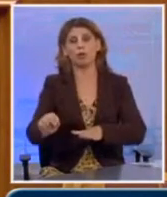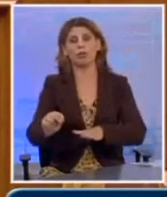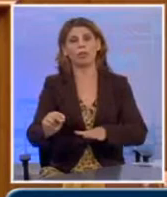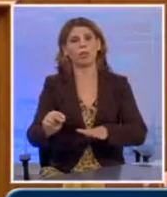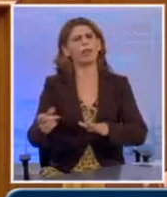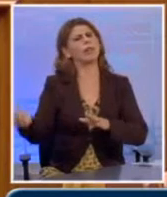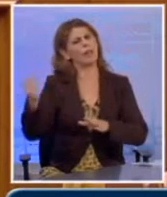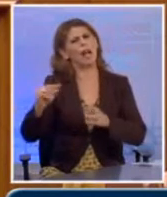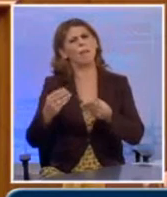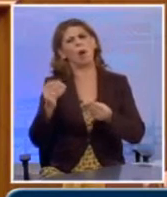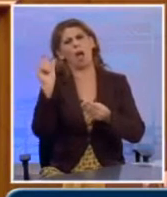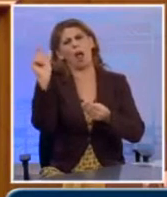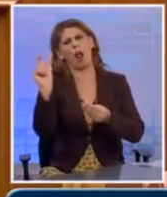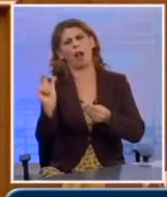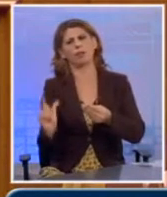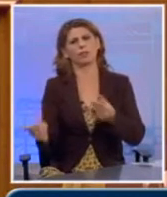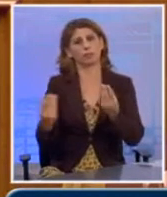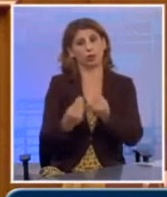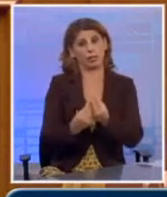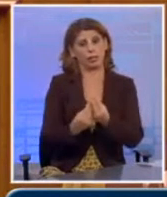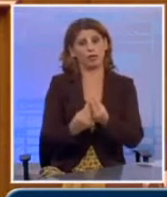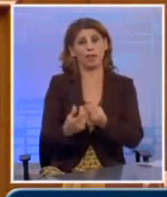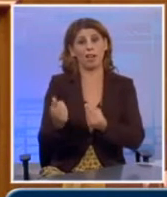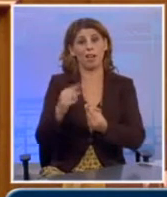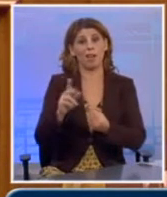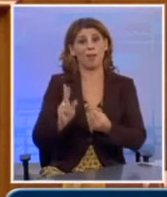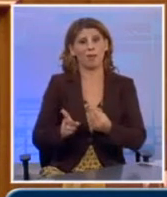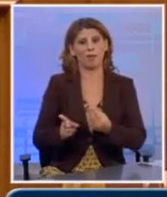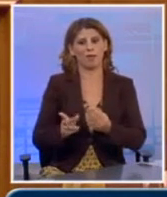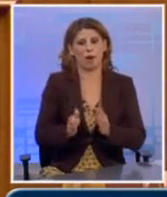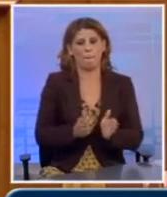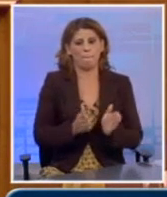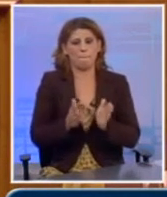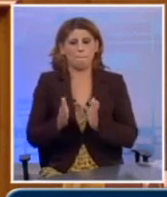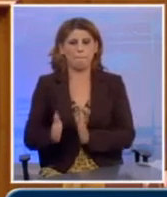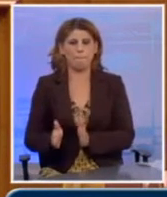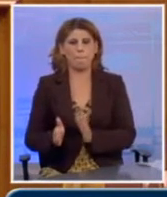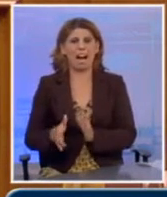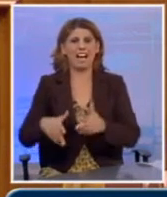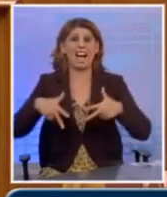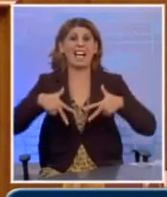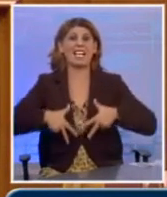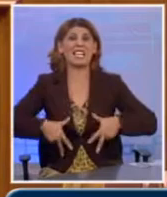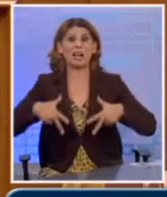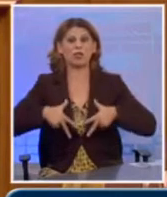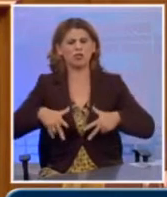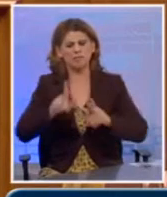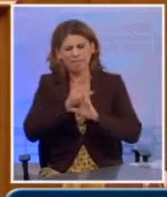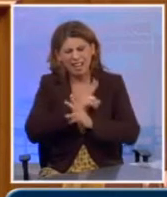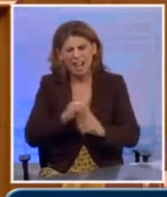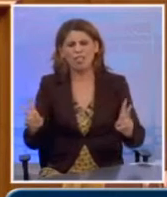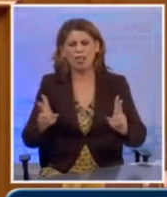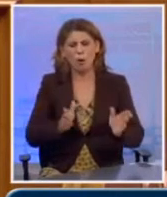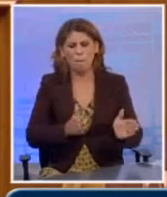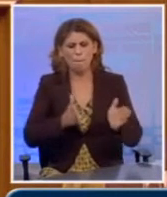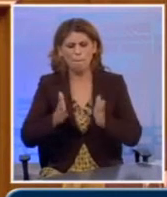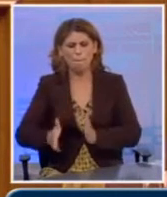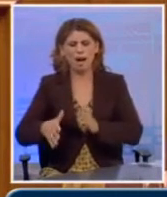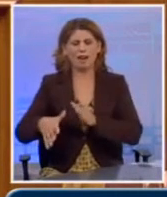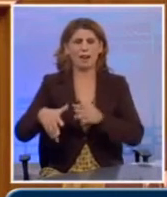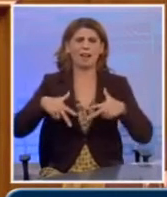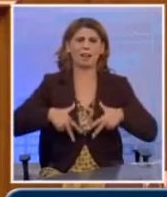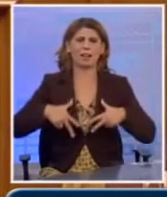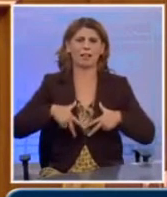Είναι όμως και κάτι πολύ πιο επικίνδυνο. Είναι παρακράτος. Είναι σκέτο παρακράτος. Είναι παρακράτος που προσβάλλει